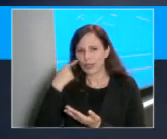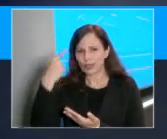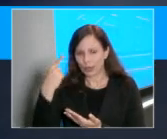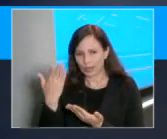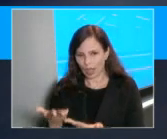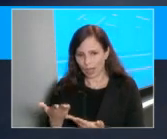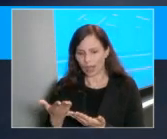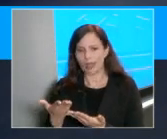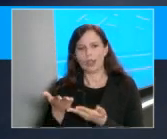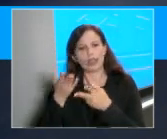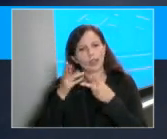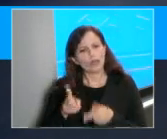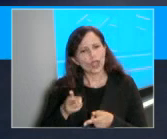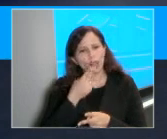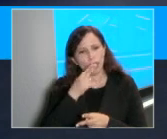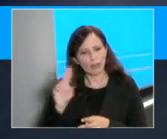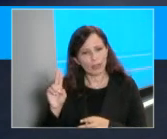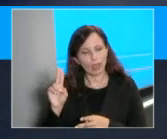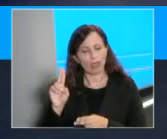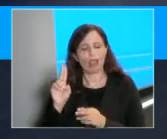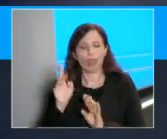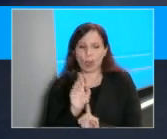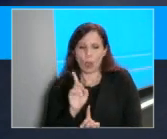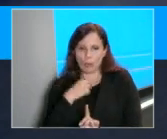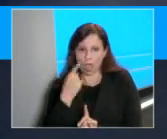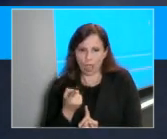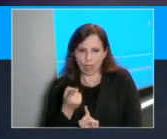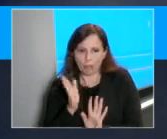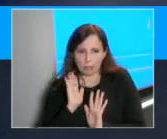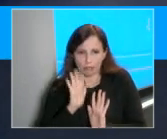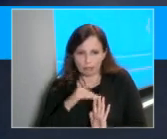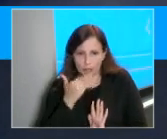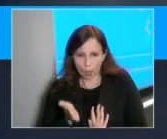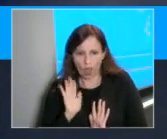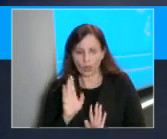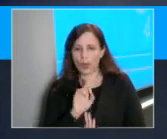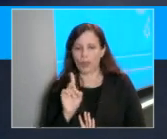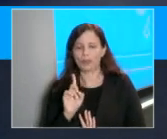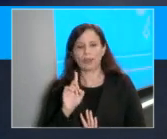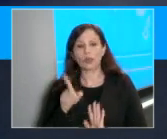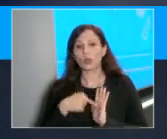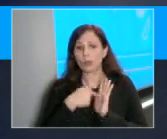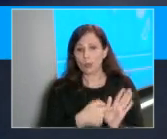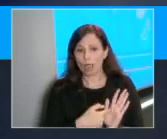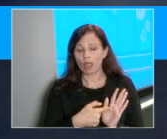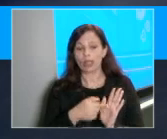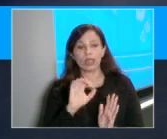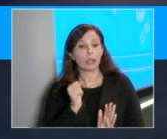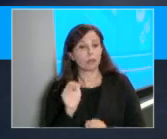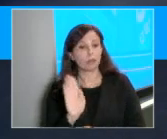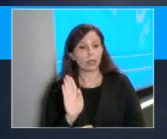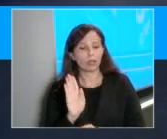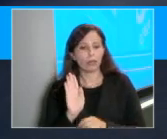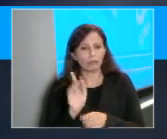הרי אתה יודע איך זה עובד, אפשר להבטיח, ואני לא אומר חלילה בזדון, אבל פתאום אתה מגיע, נגיד אתה נתניהו, אתה מגיע